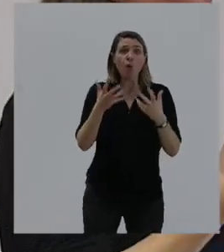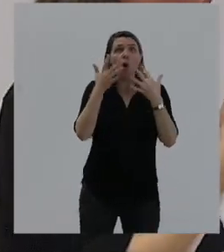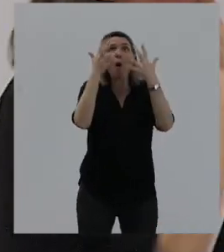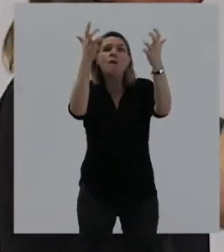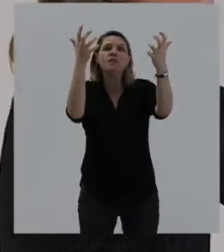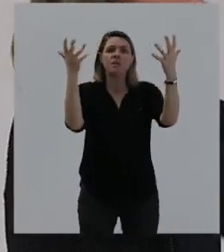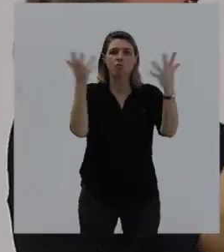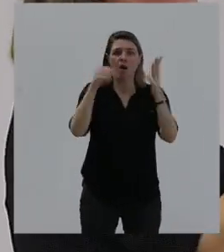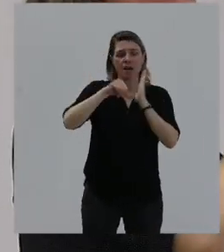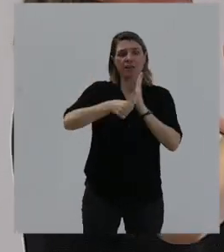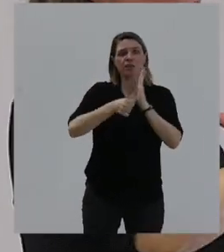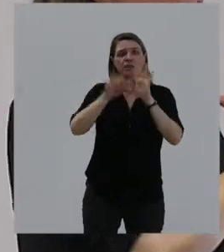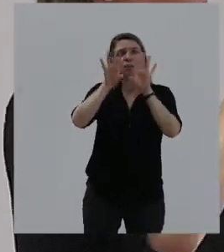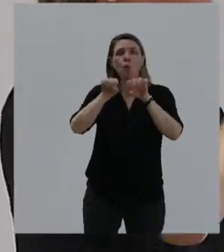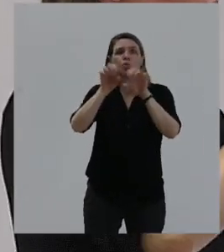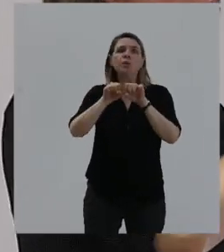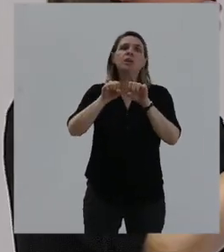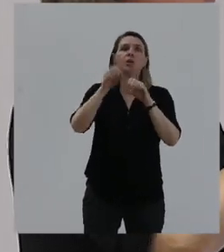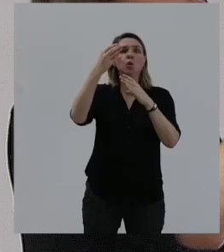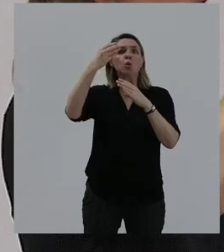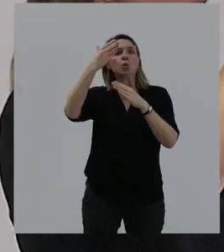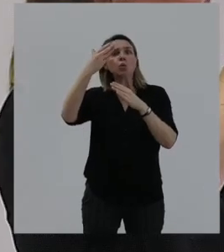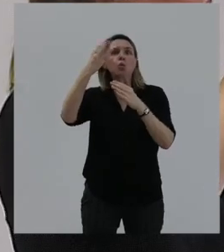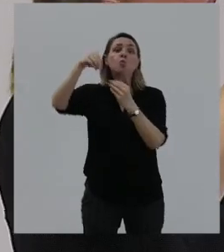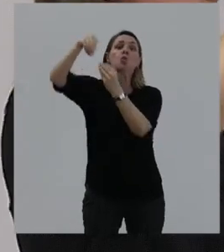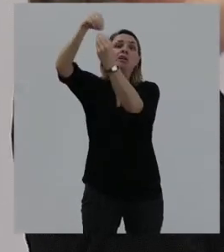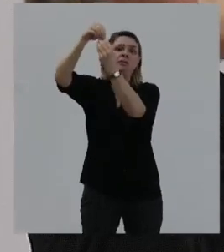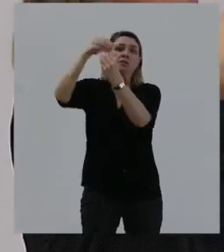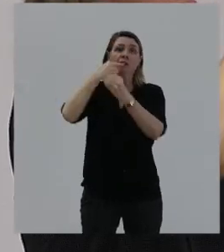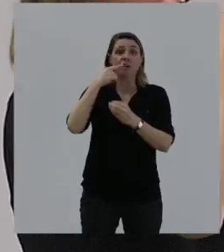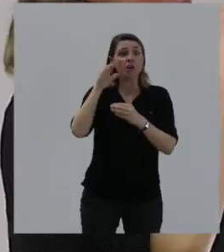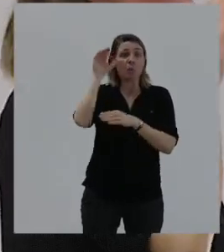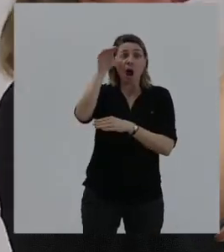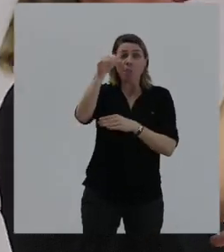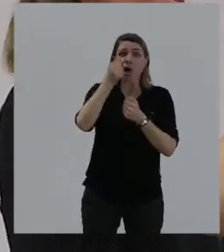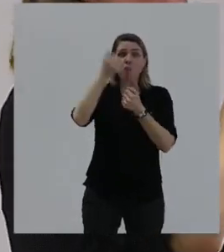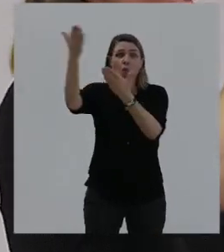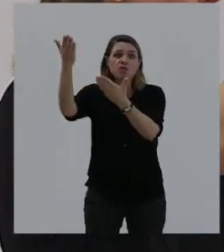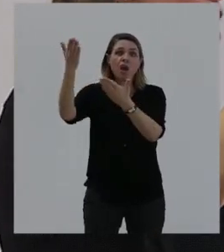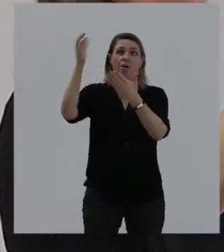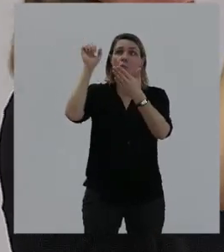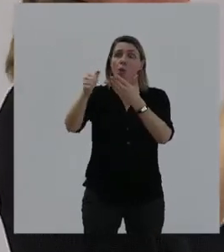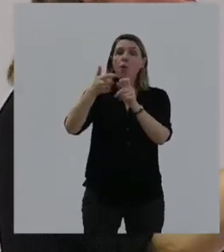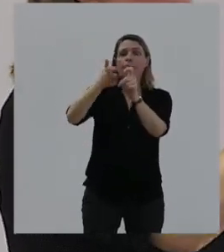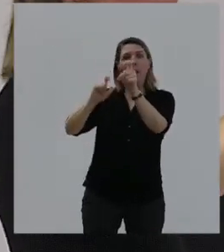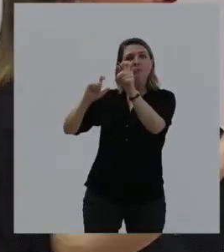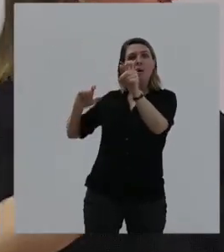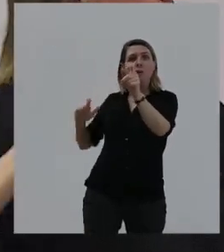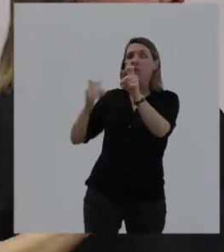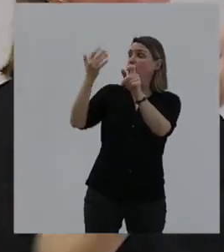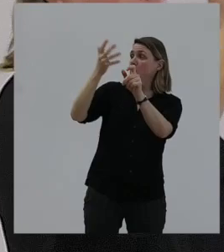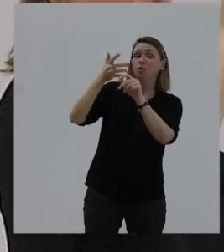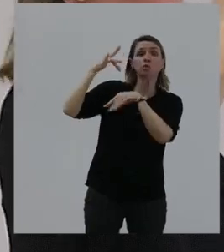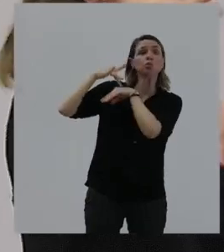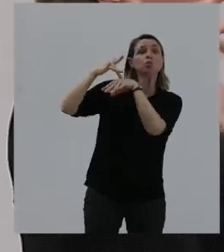Nous ambitionnons d'avoir une entité qui produise des effets cumulatifs, dans lequel chaque appel à projet, chaque initiative peut s'appuyer sur ce qui précède et puisse en